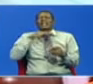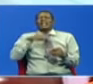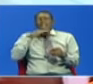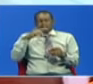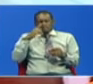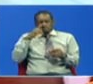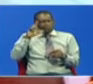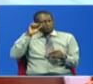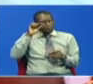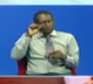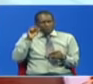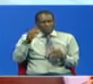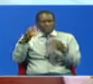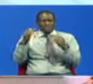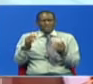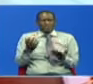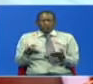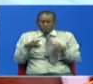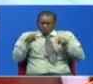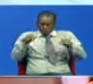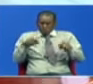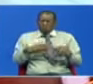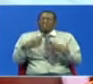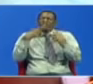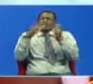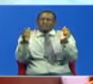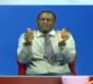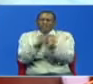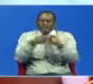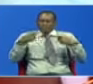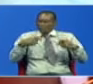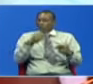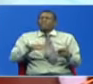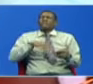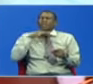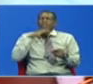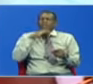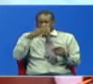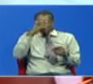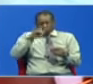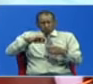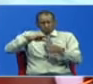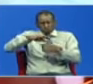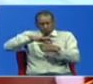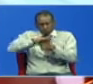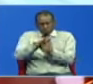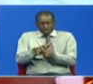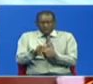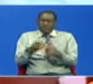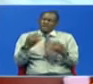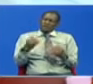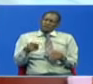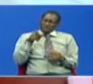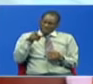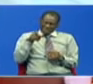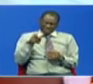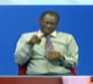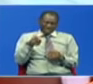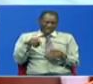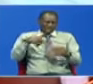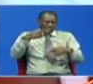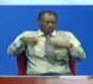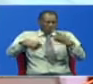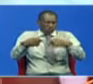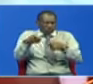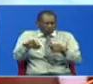ya Mombasa. Na leo hii tumetangaza watu 10 ambao wamefariki kutokana na virusi vya corona. Je, mtindo huu bado unashuhudiwa